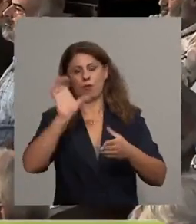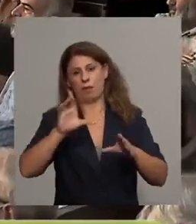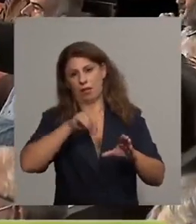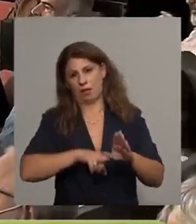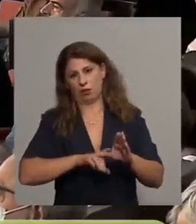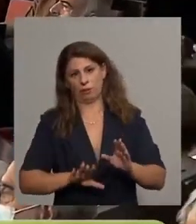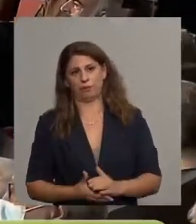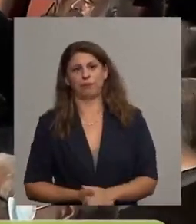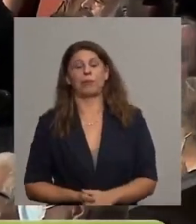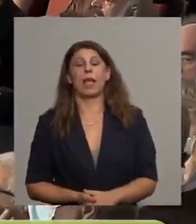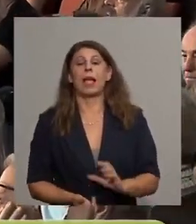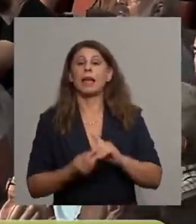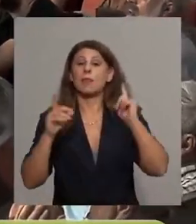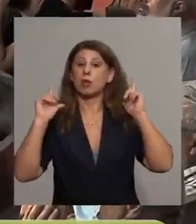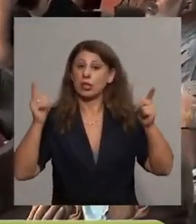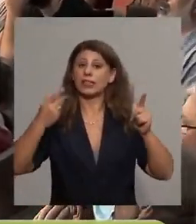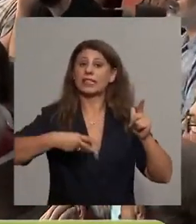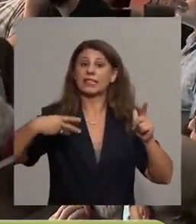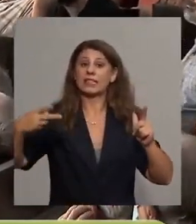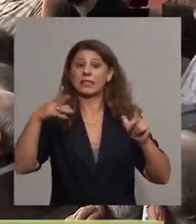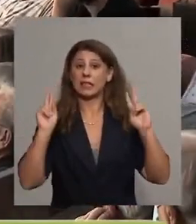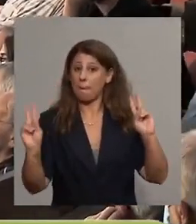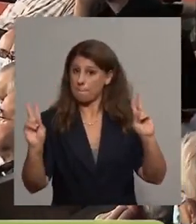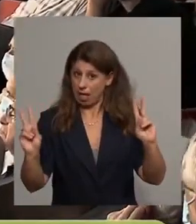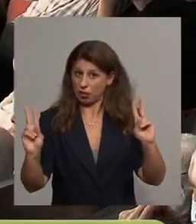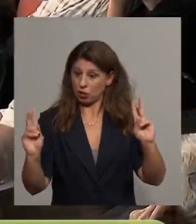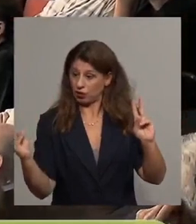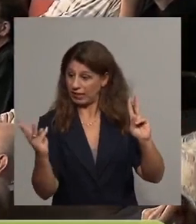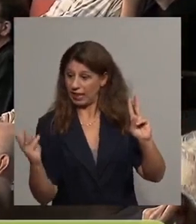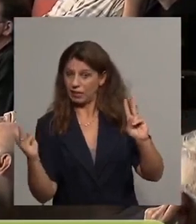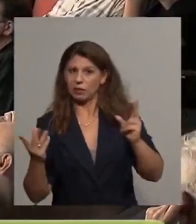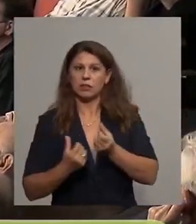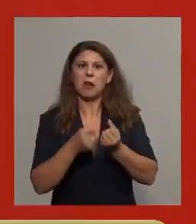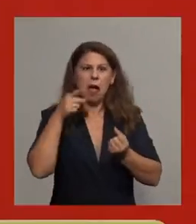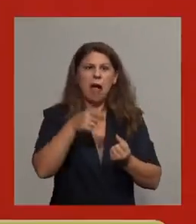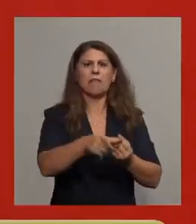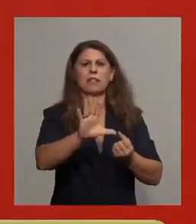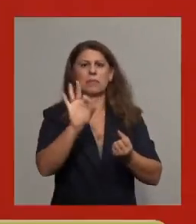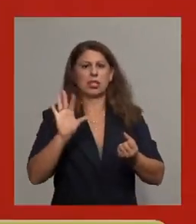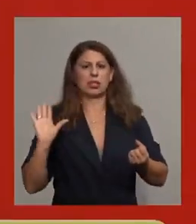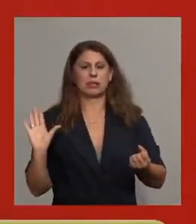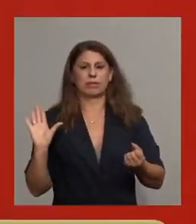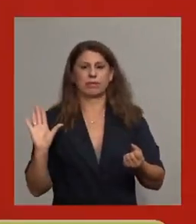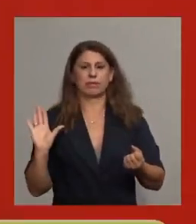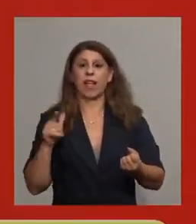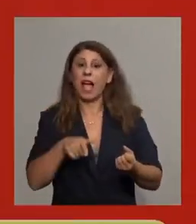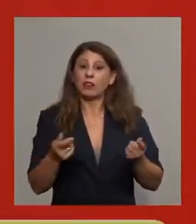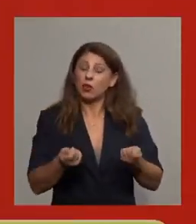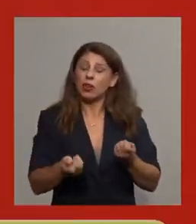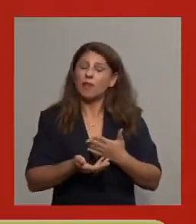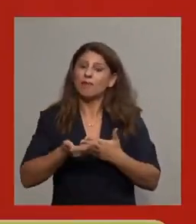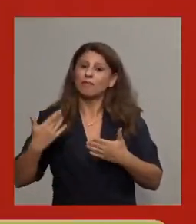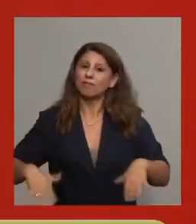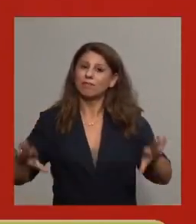Νέα Δημοκρατία, ΣΥΡΙΖΑ, ΠΑΣΟΚ στηρίζουν αυτές τις επιλογές που υλοποιήθηκαν προτού